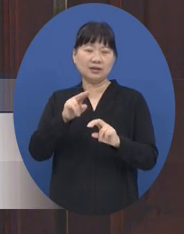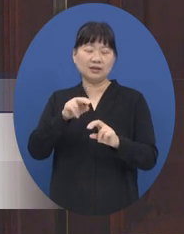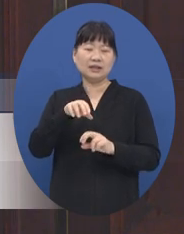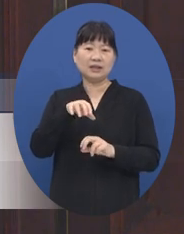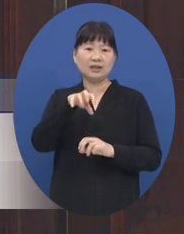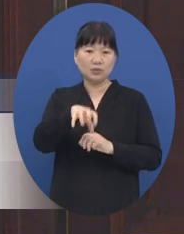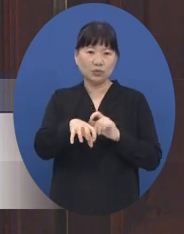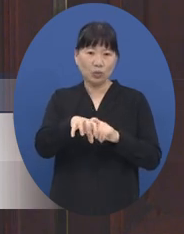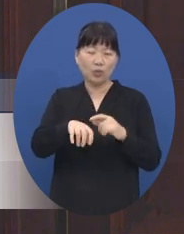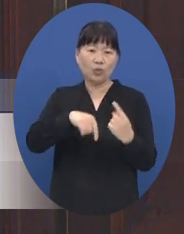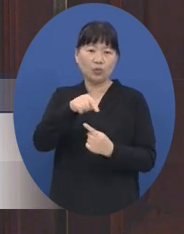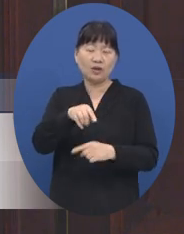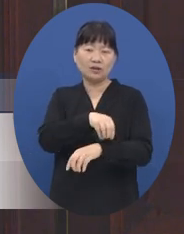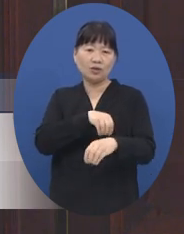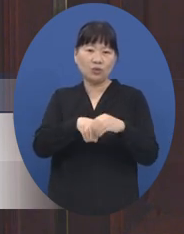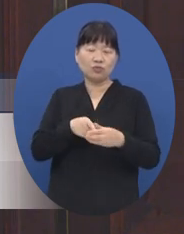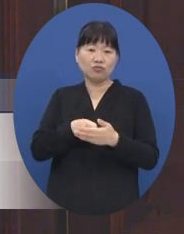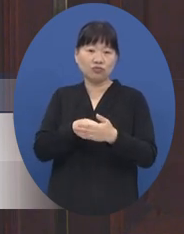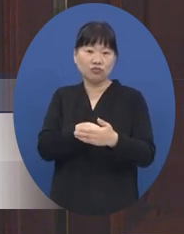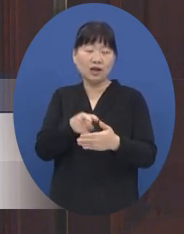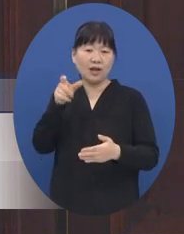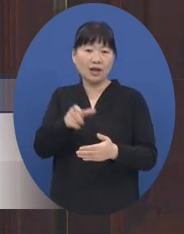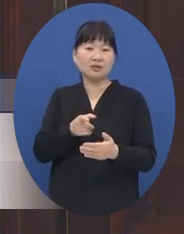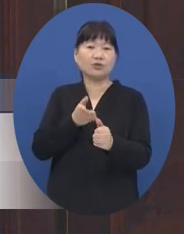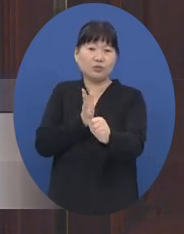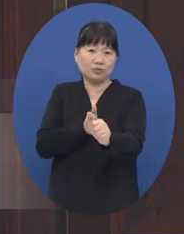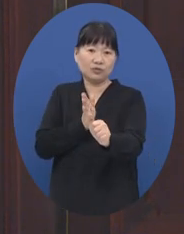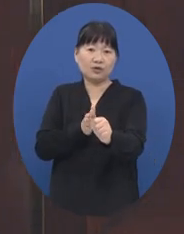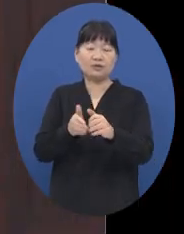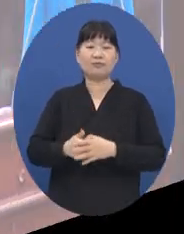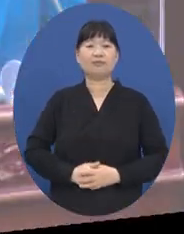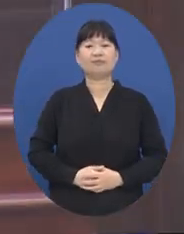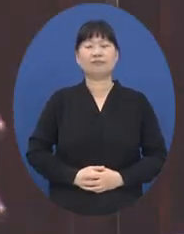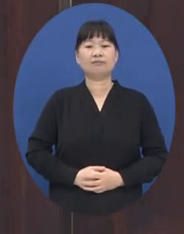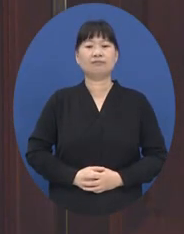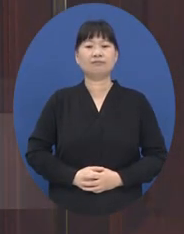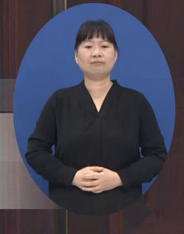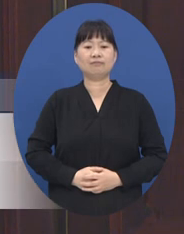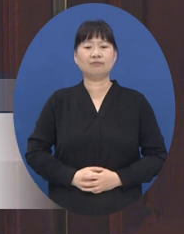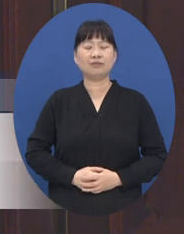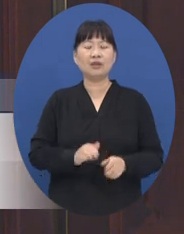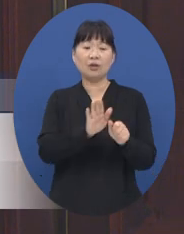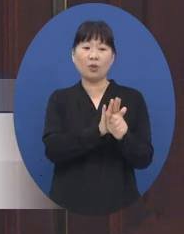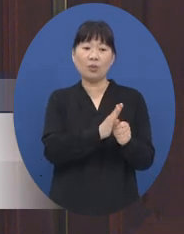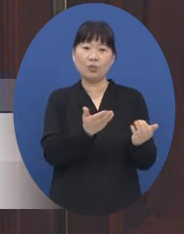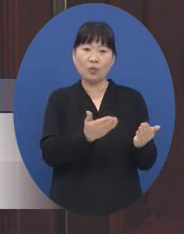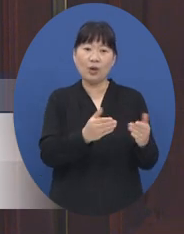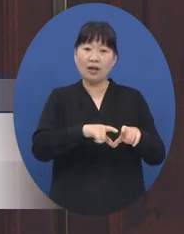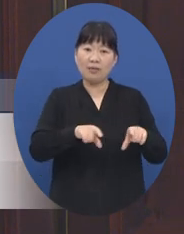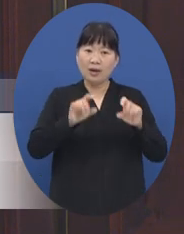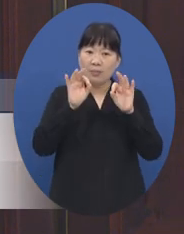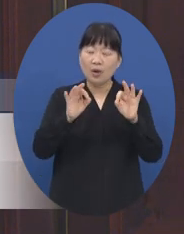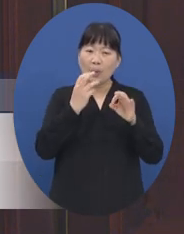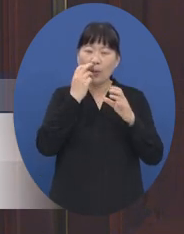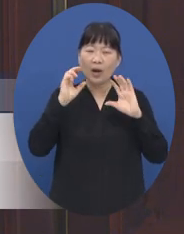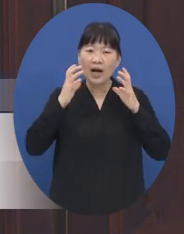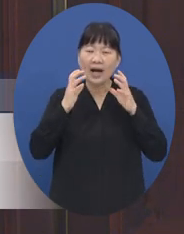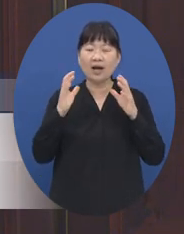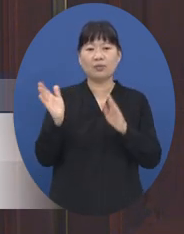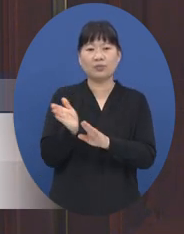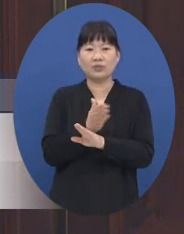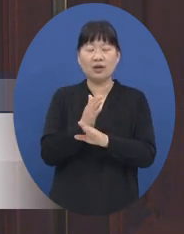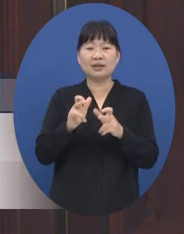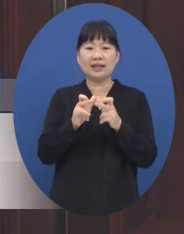적극 추진해 나갈 것을 강력해 요청 드리는 바입니다 돌봄 노동 이란 일반적으로 영유아 및 나동 에서부터